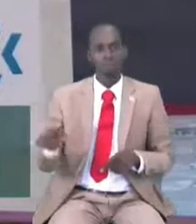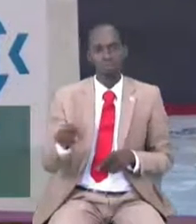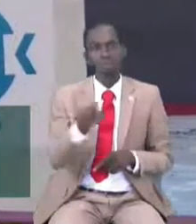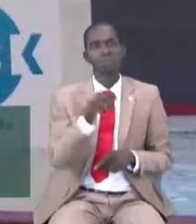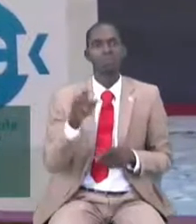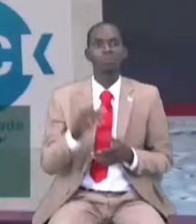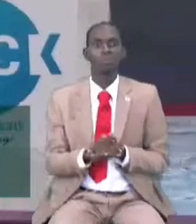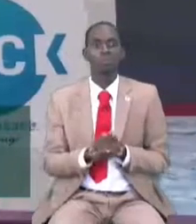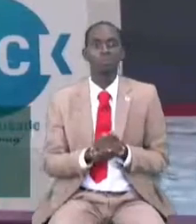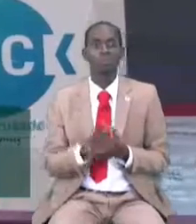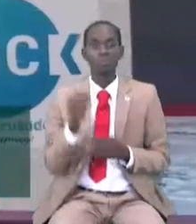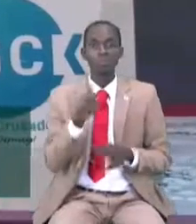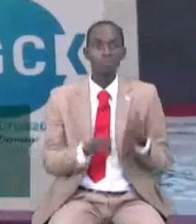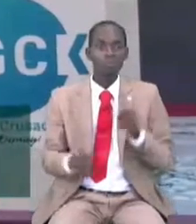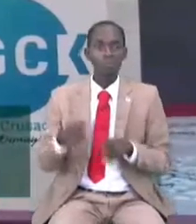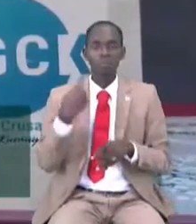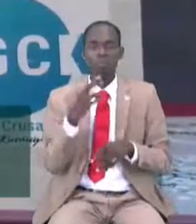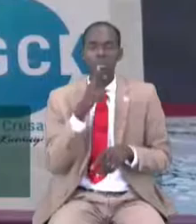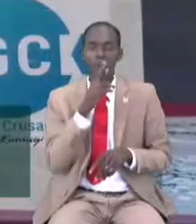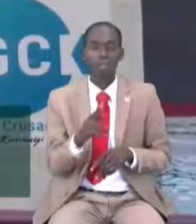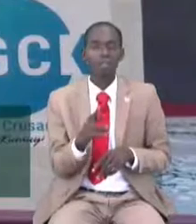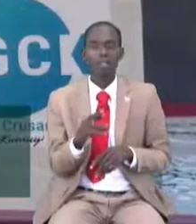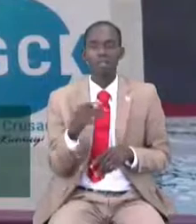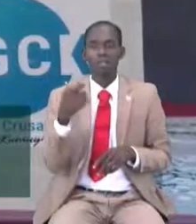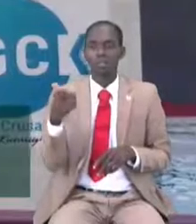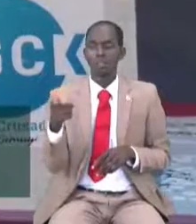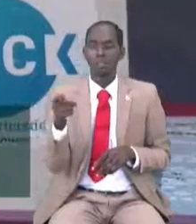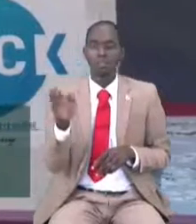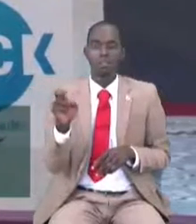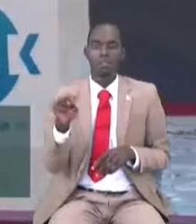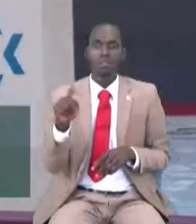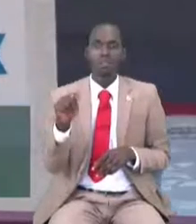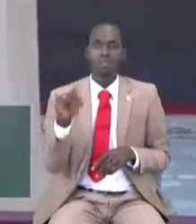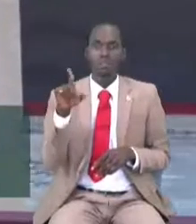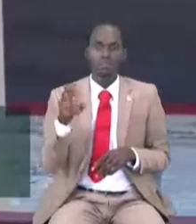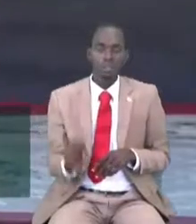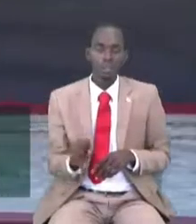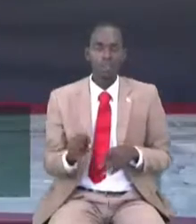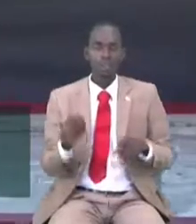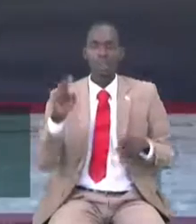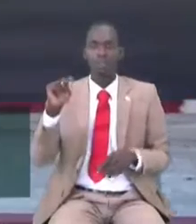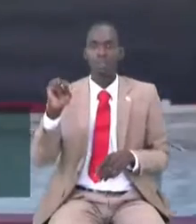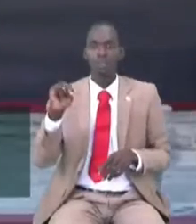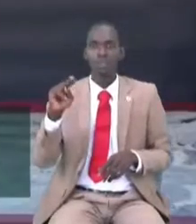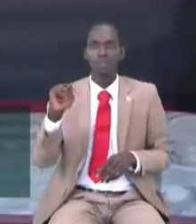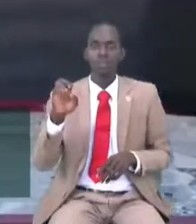être sauvés et être sauvés à travers ce même message de la grâce de